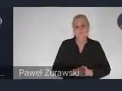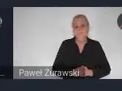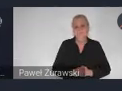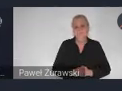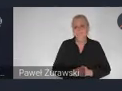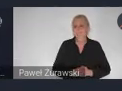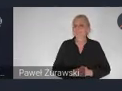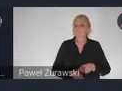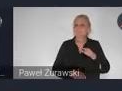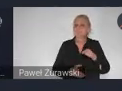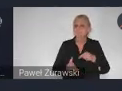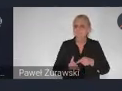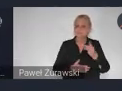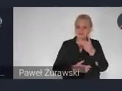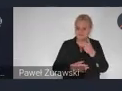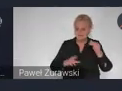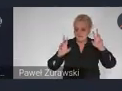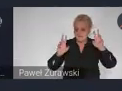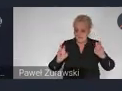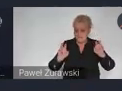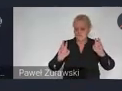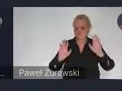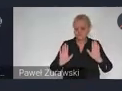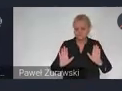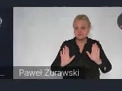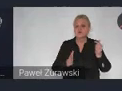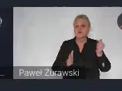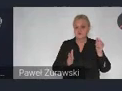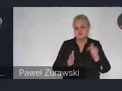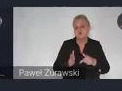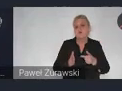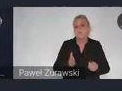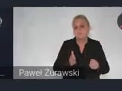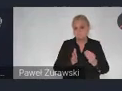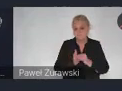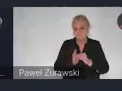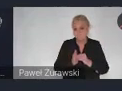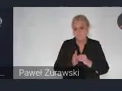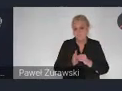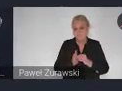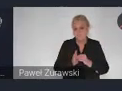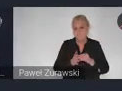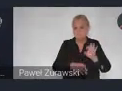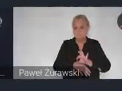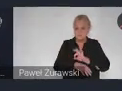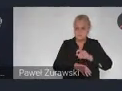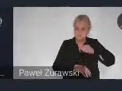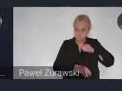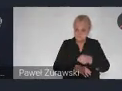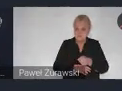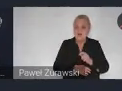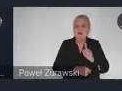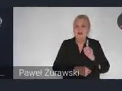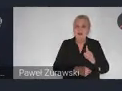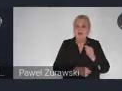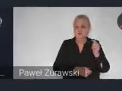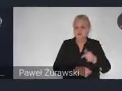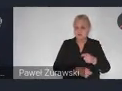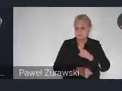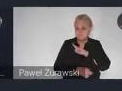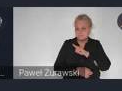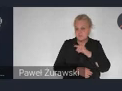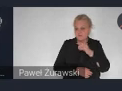poza tytułem który trzeba będzie naszemu projektowi nadać należy zwrócić